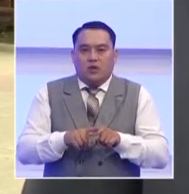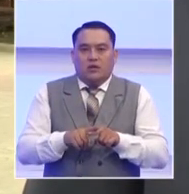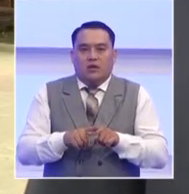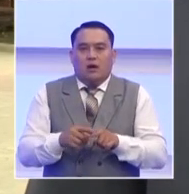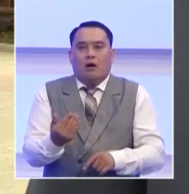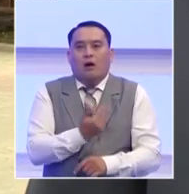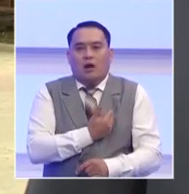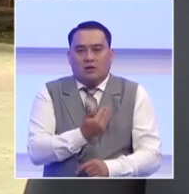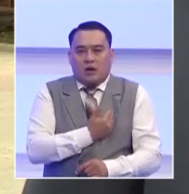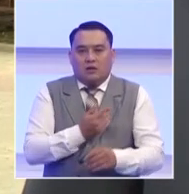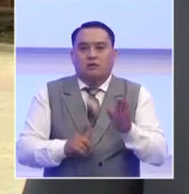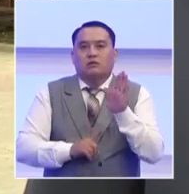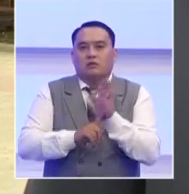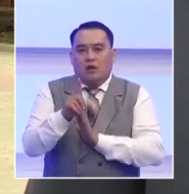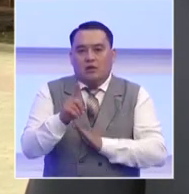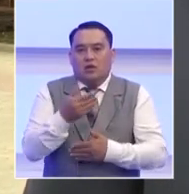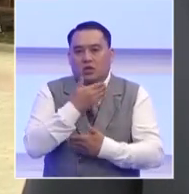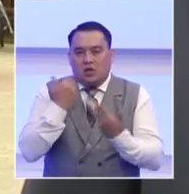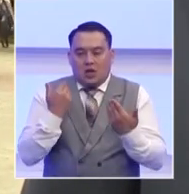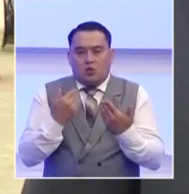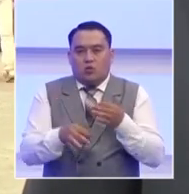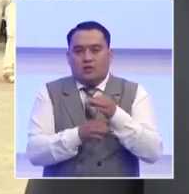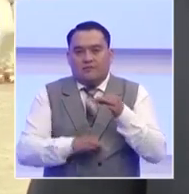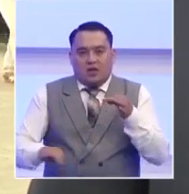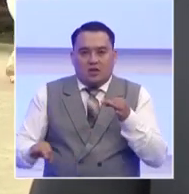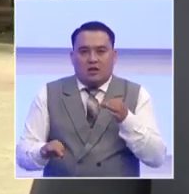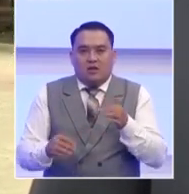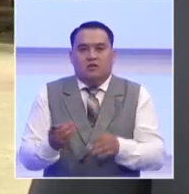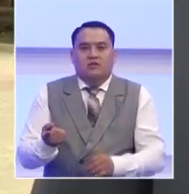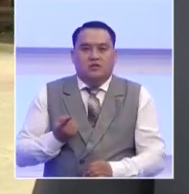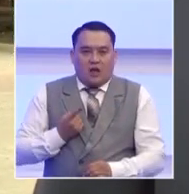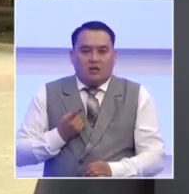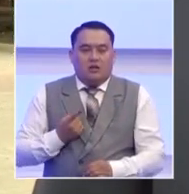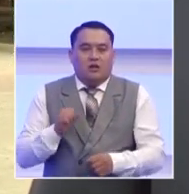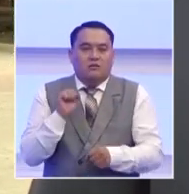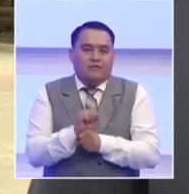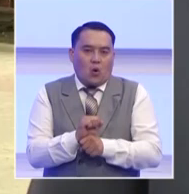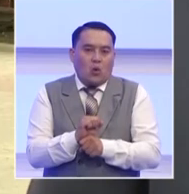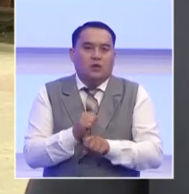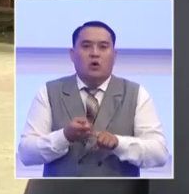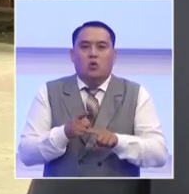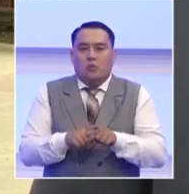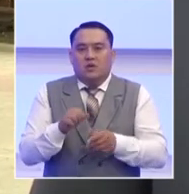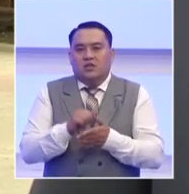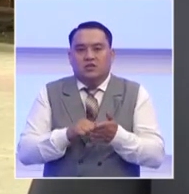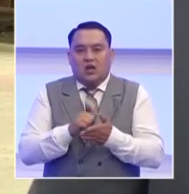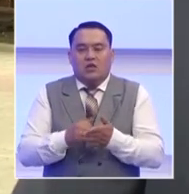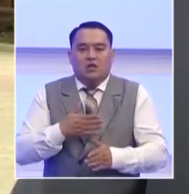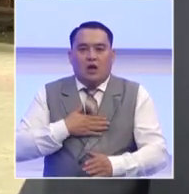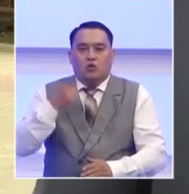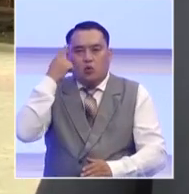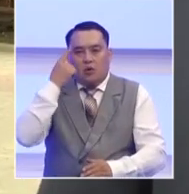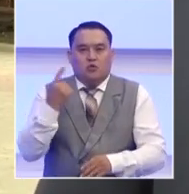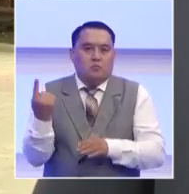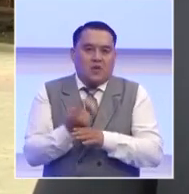хотят начинать, но из-за отсутствия сетей, коммуникации они стоят. Причина только в этом. Ну, я так думаю, сейчас вот